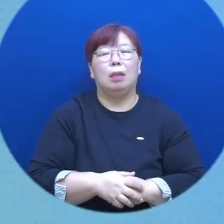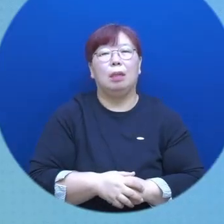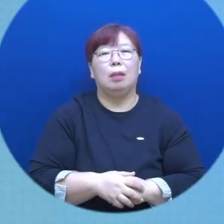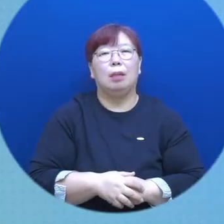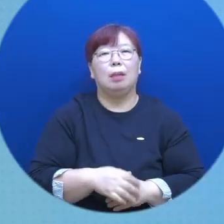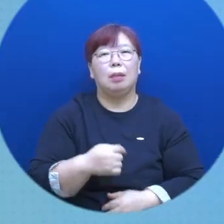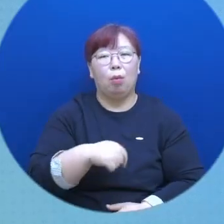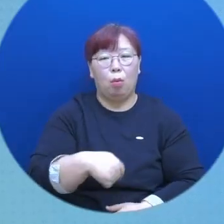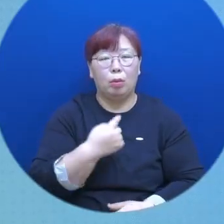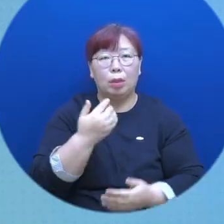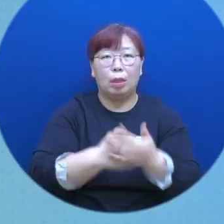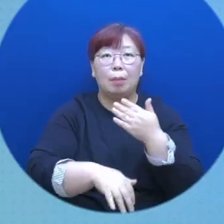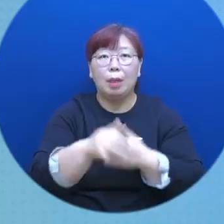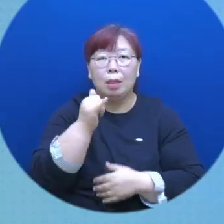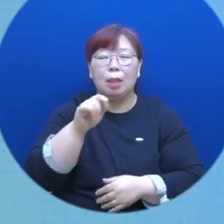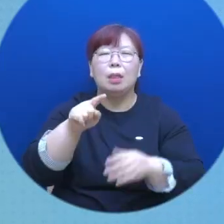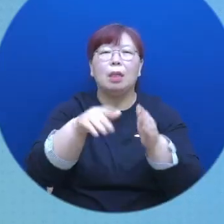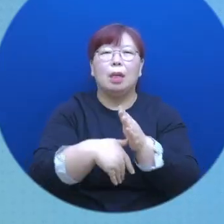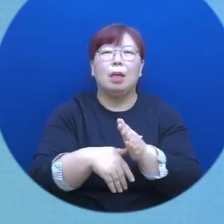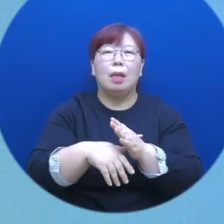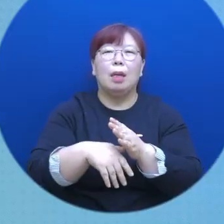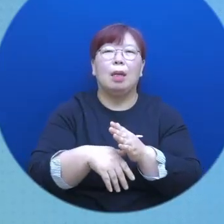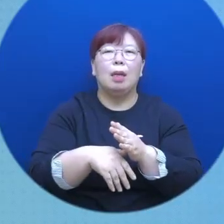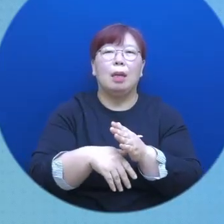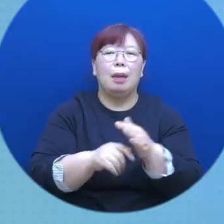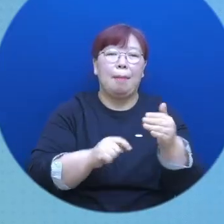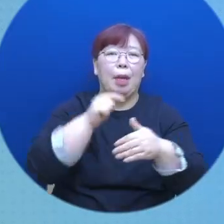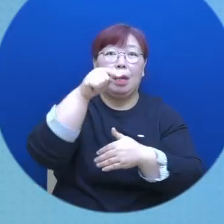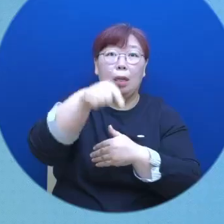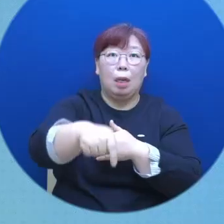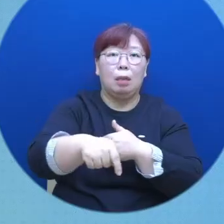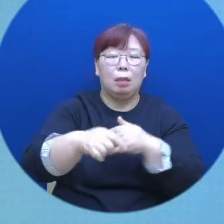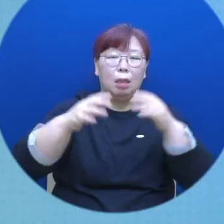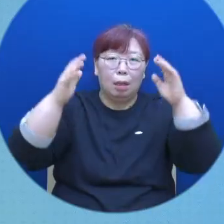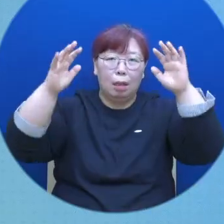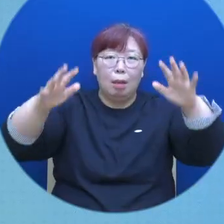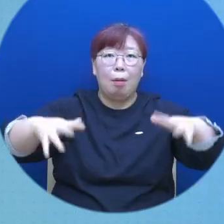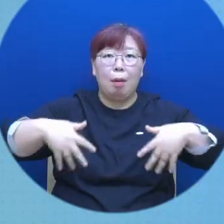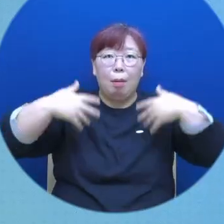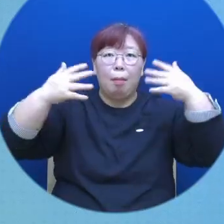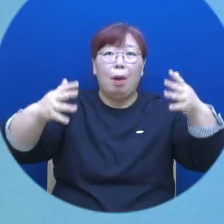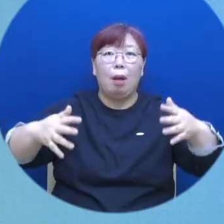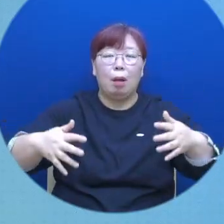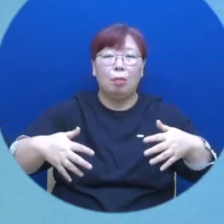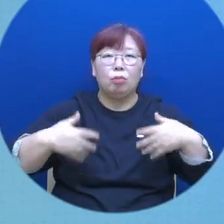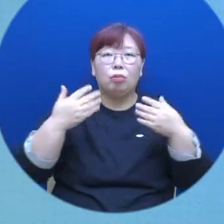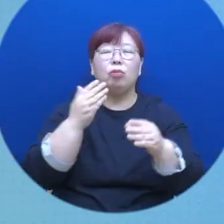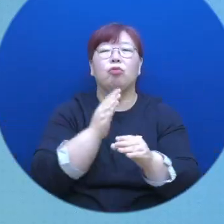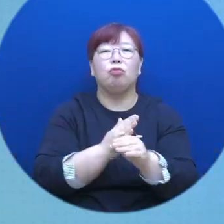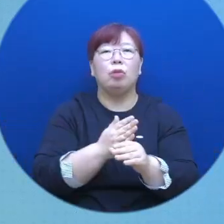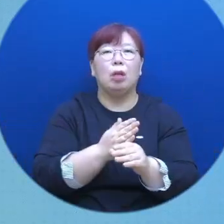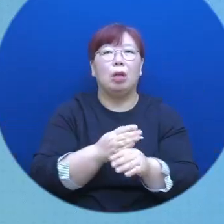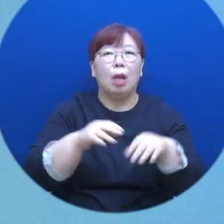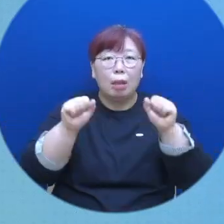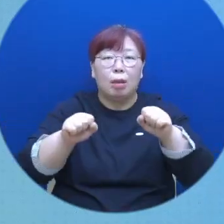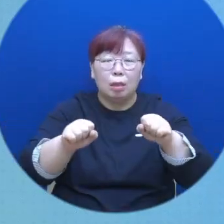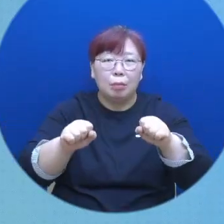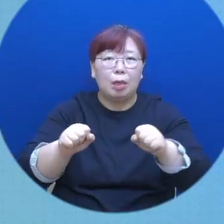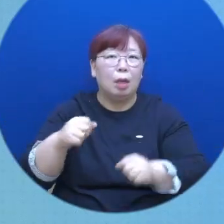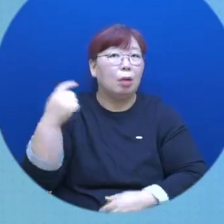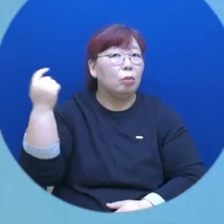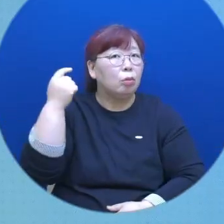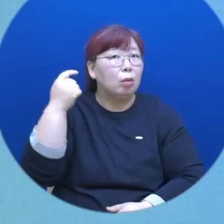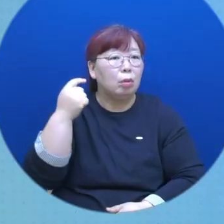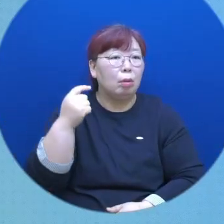그랬더니 바람이 휙 불면서 안녕하십니까? 얘기하는 거예요. 누구야?